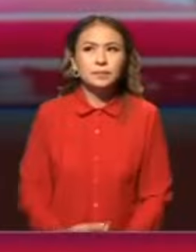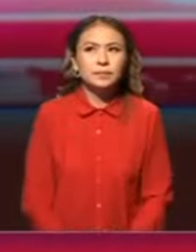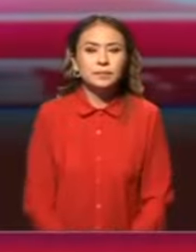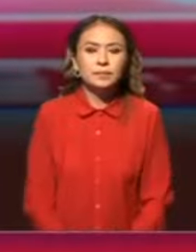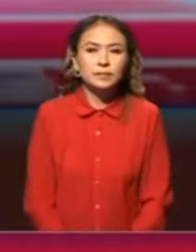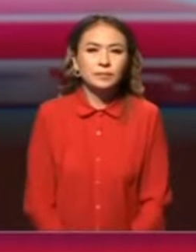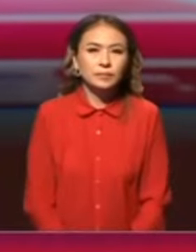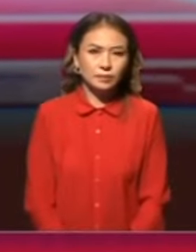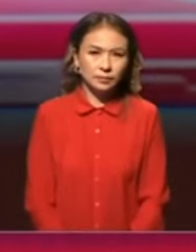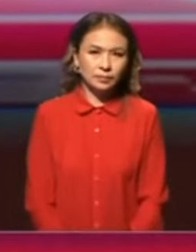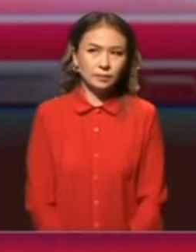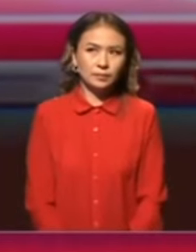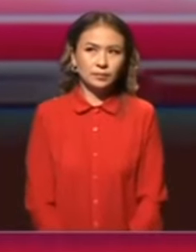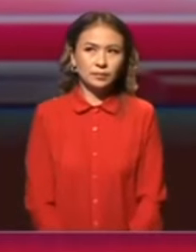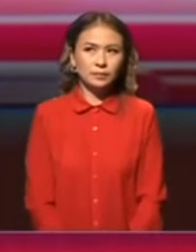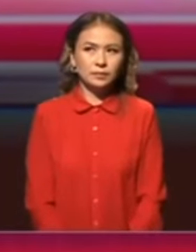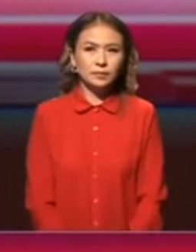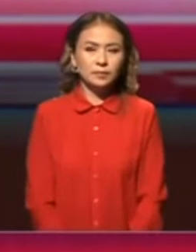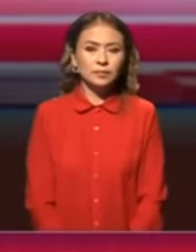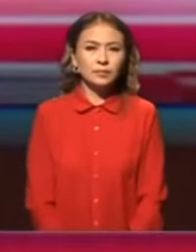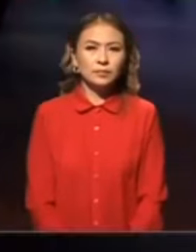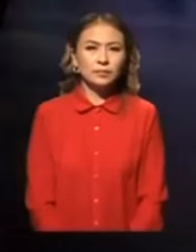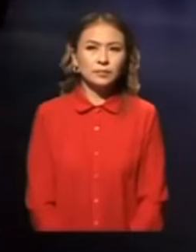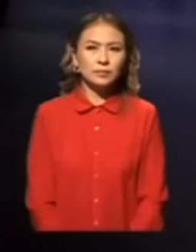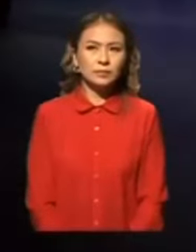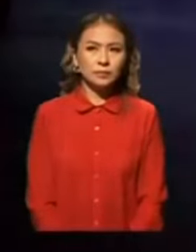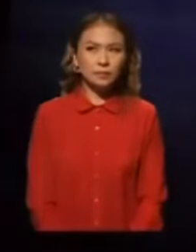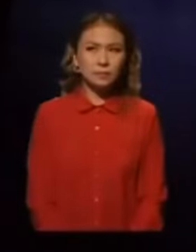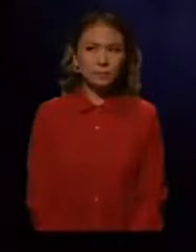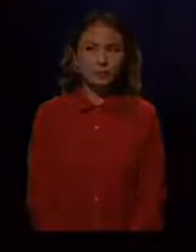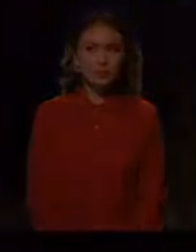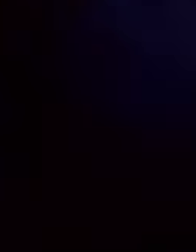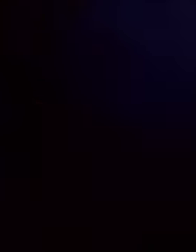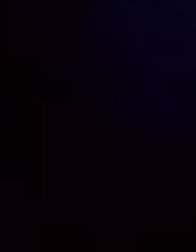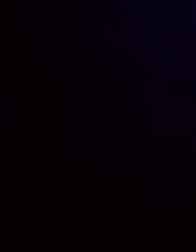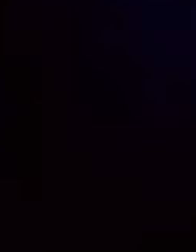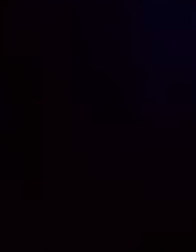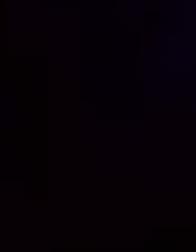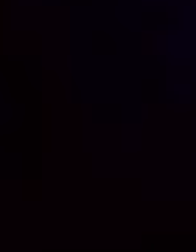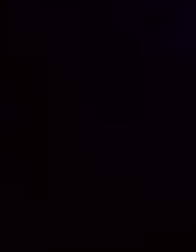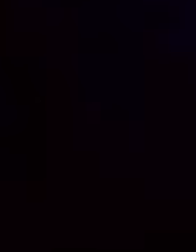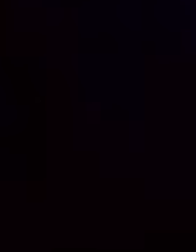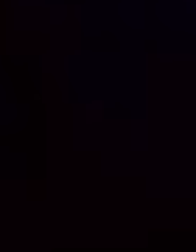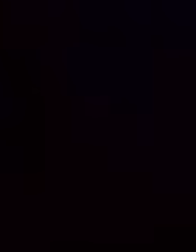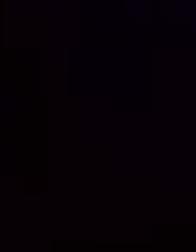Эфир тізгінін ұстаған Ерғанат Көпжасар, Көпжасайық, сау болыңыздар.